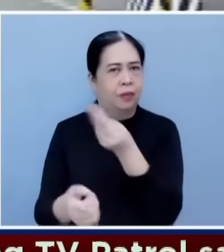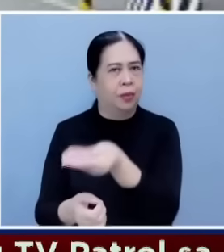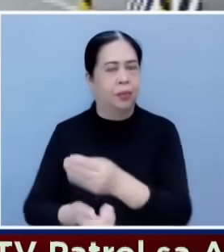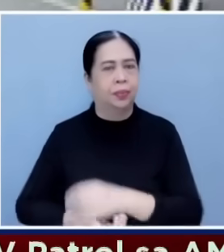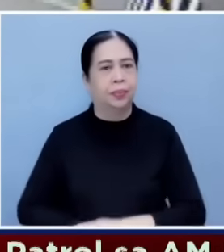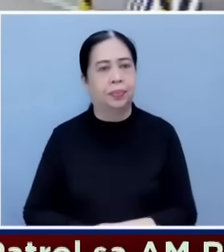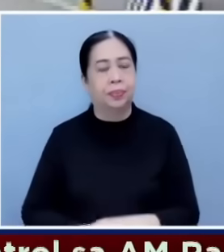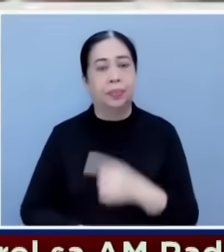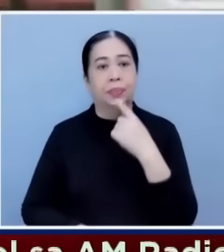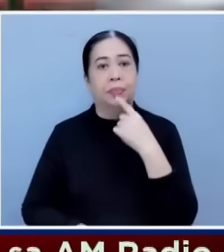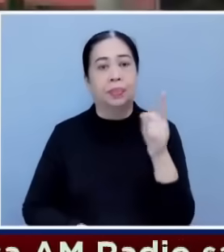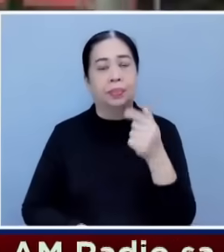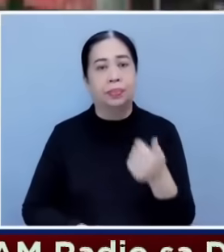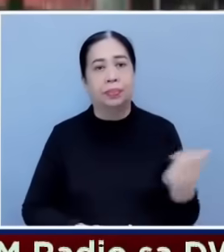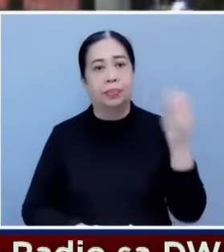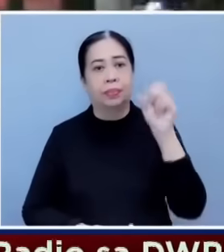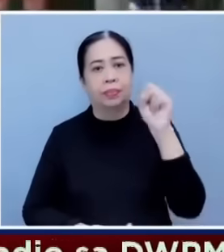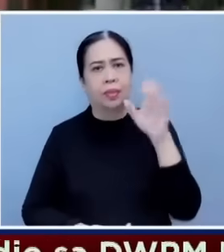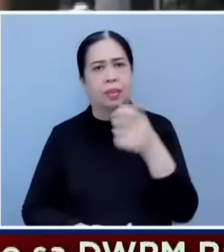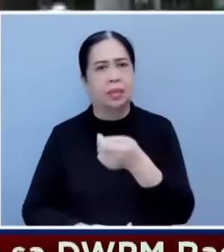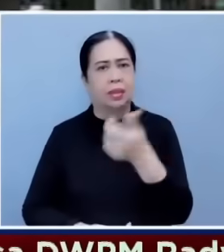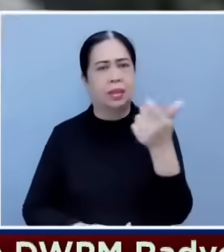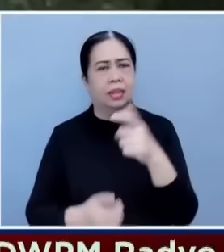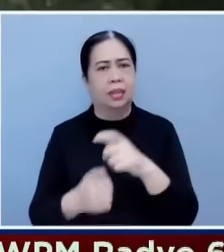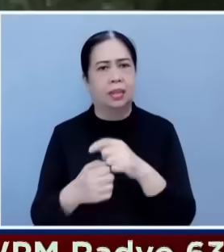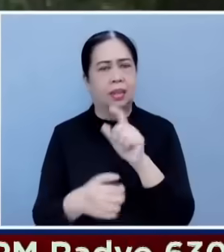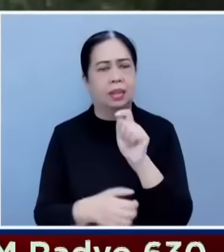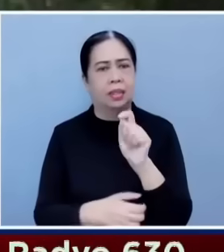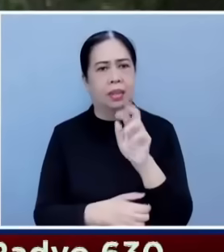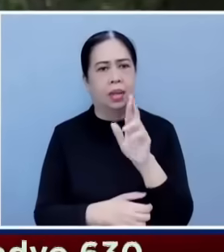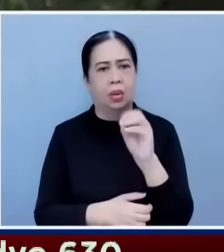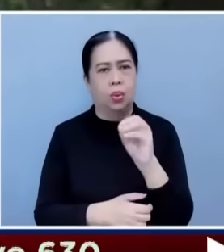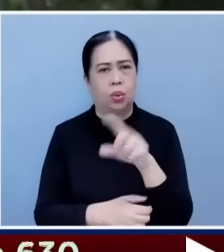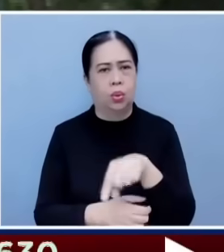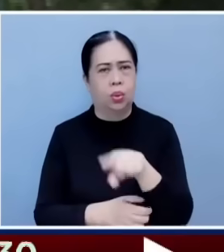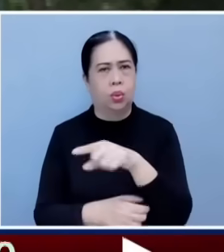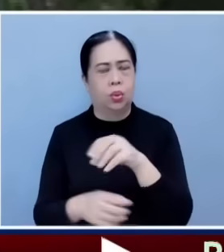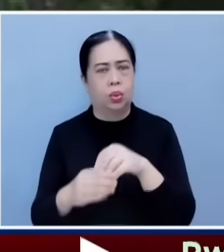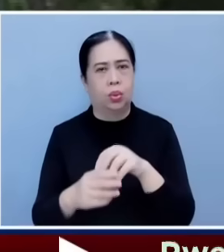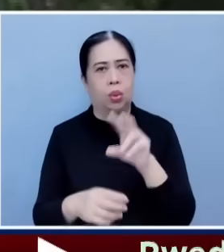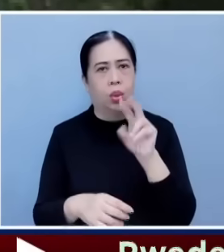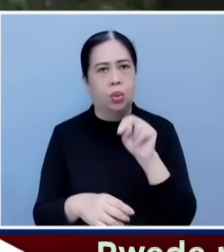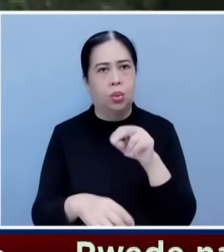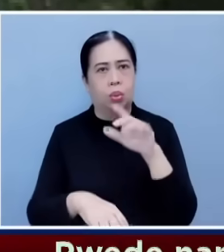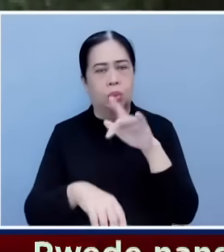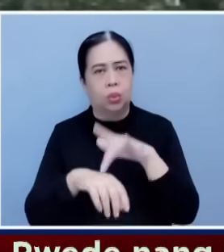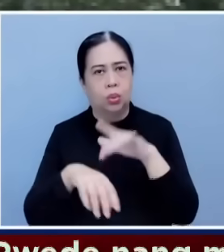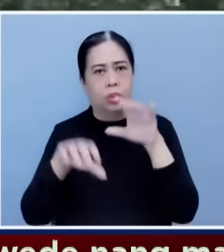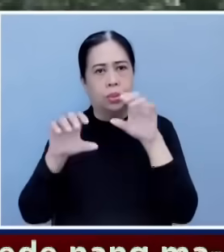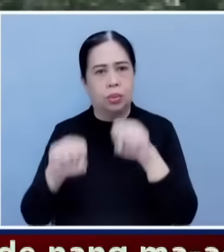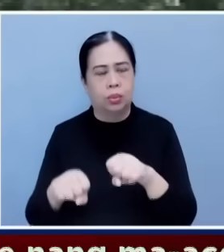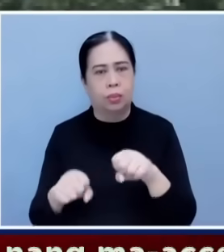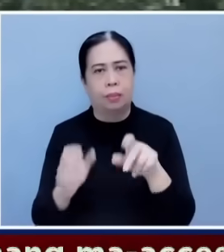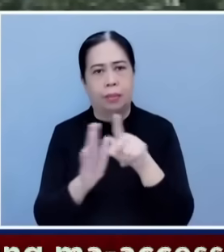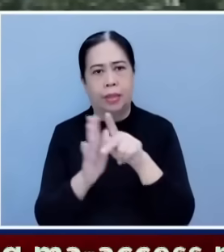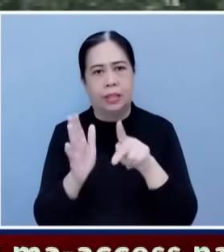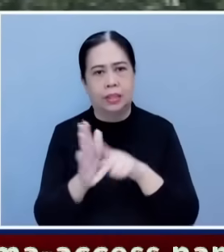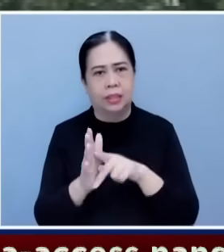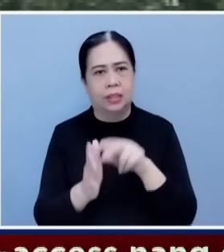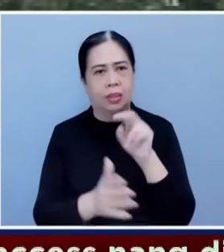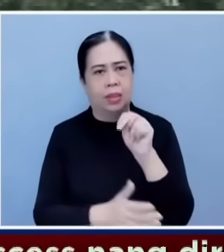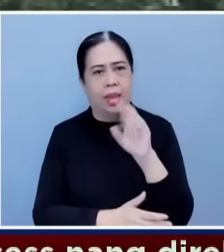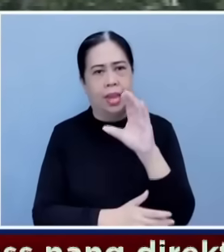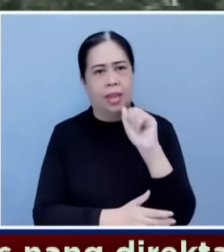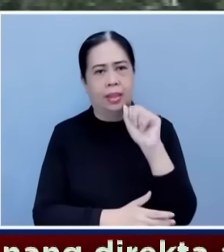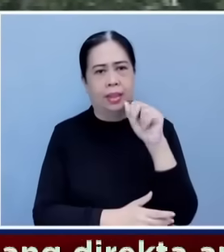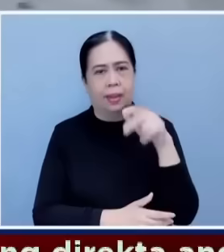ng MMDA sa Korte Suprema na alisin na ang temporary restraining order sa implementasyon ng No Contact Apprehension Policy o NCAP.